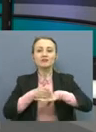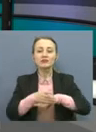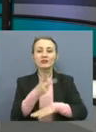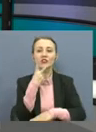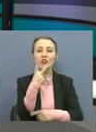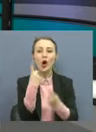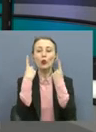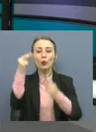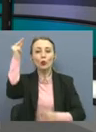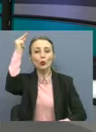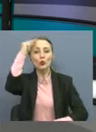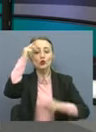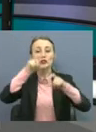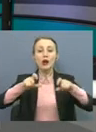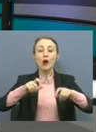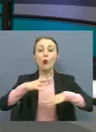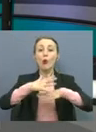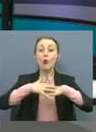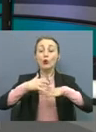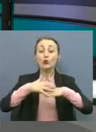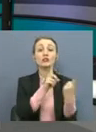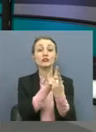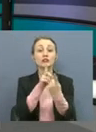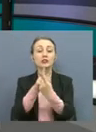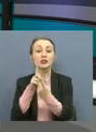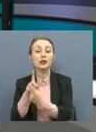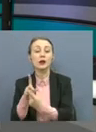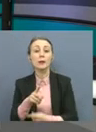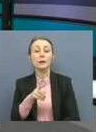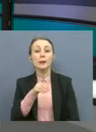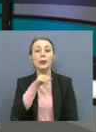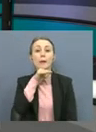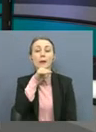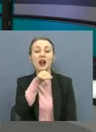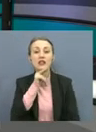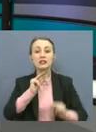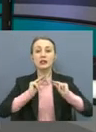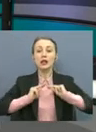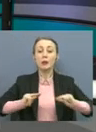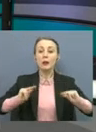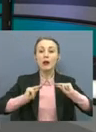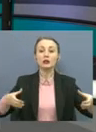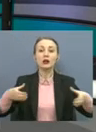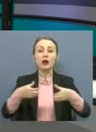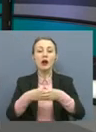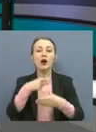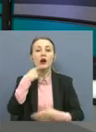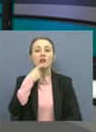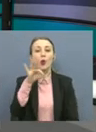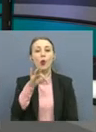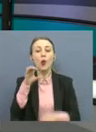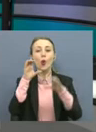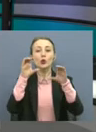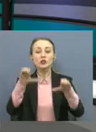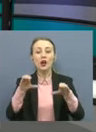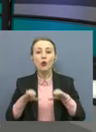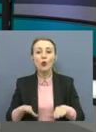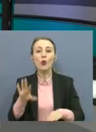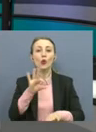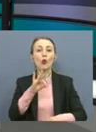ұйымдастыру арқылы өңірдің әлеуметтік проблемаларымен танысуда. Жоғары палата өкілі алдымен Щучинск қаласындағы орта мектептің және